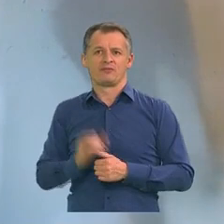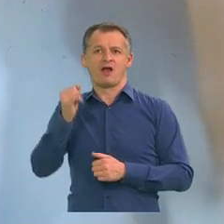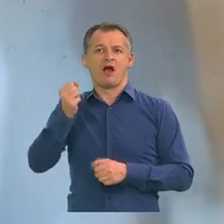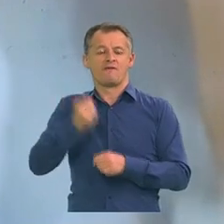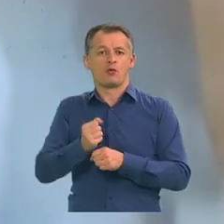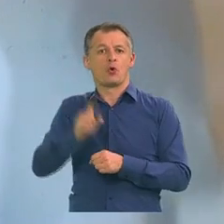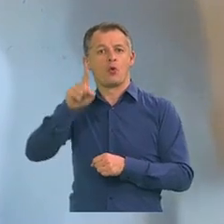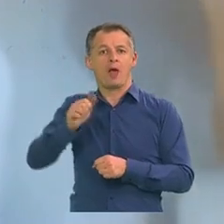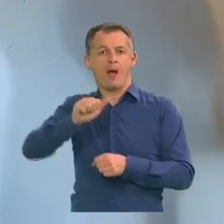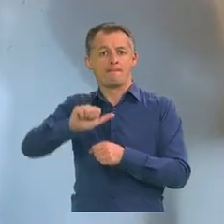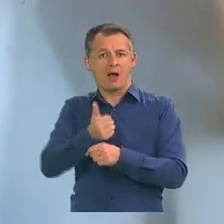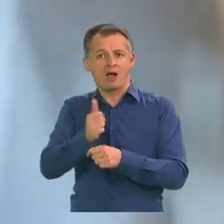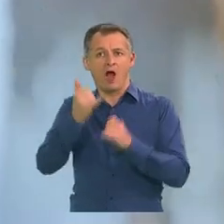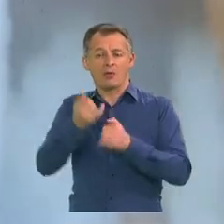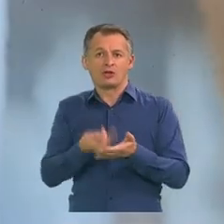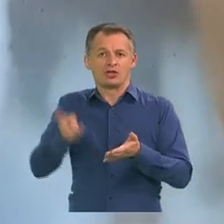am început iar să facem focul.